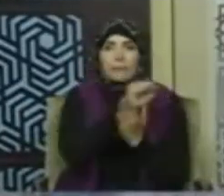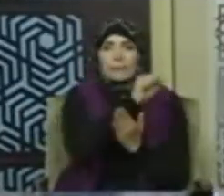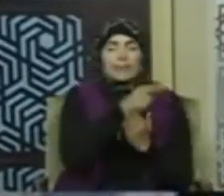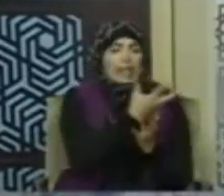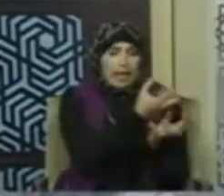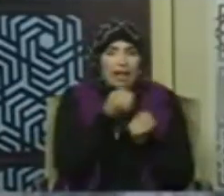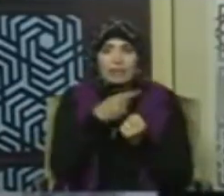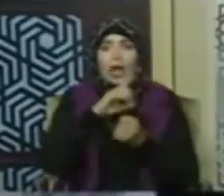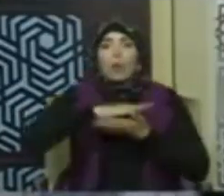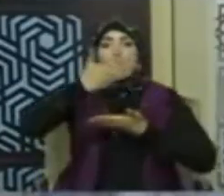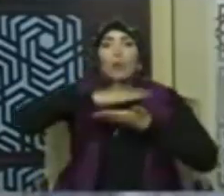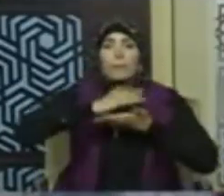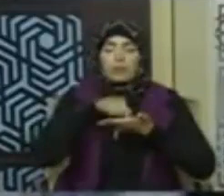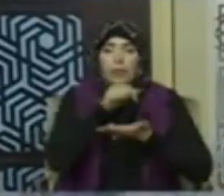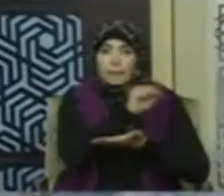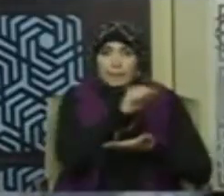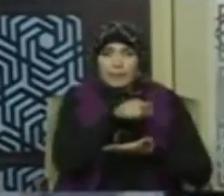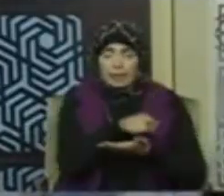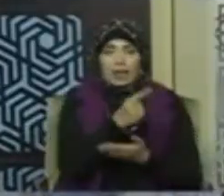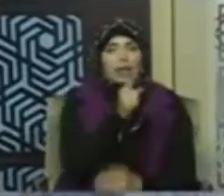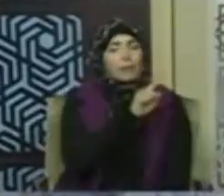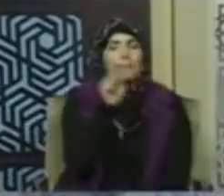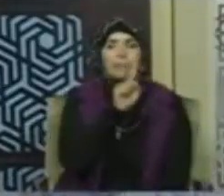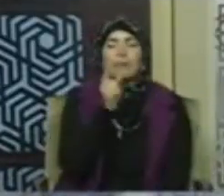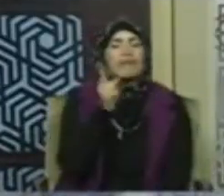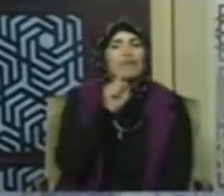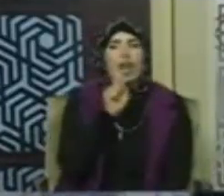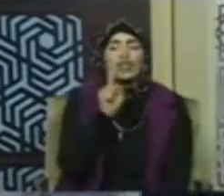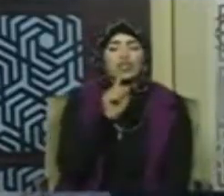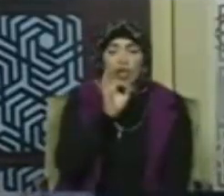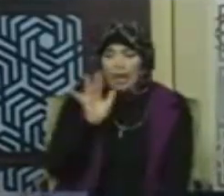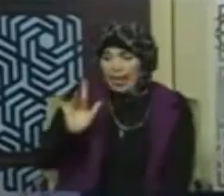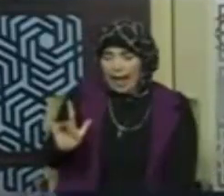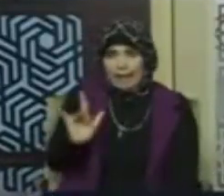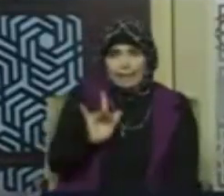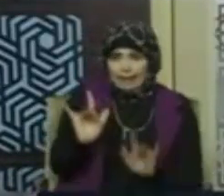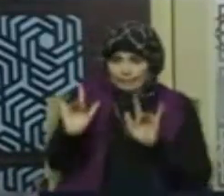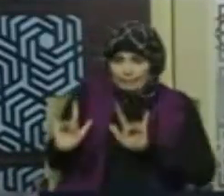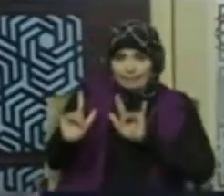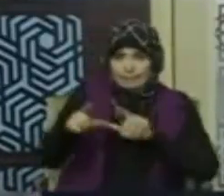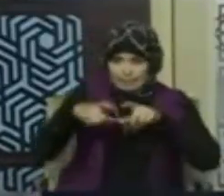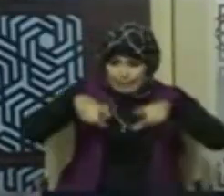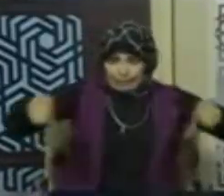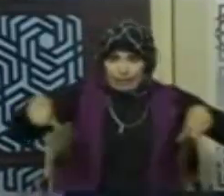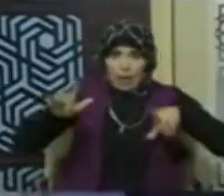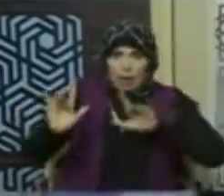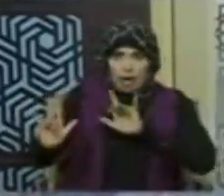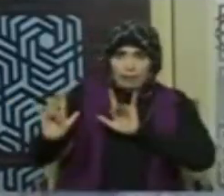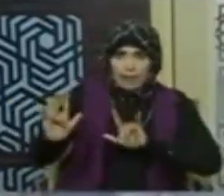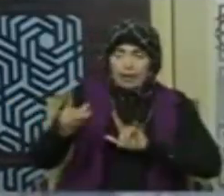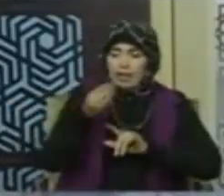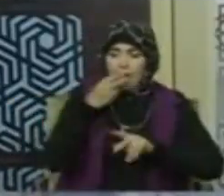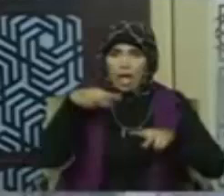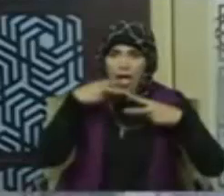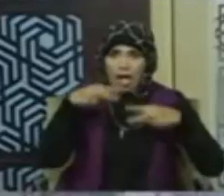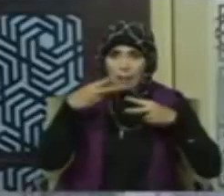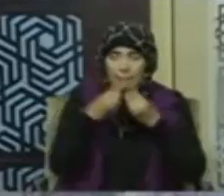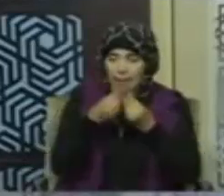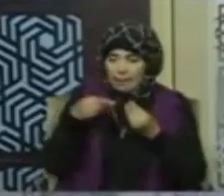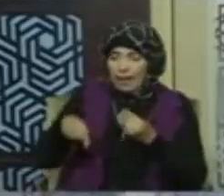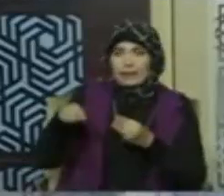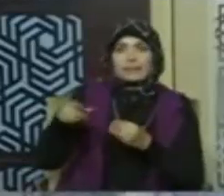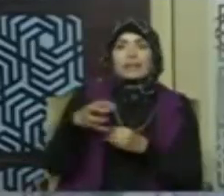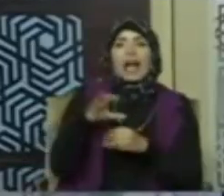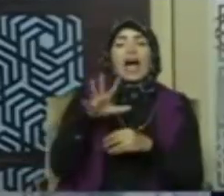إذنه. وحتى إن كنت تجلس إلى جانبه على طاولة أو مائدة فلا